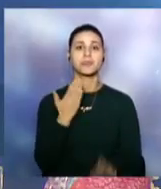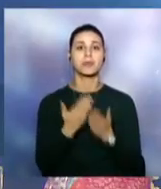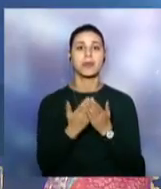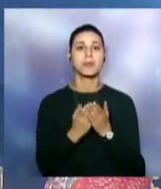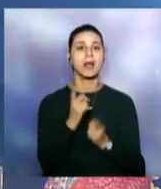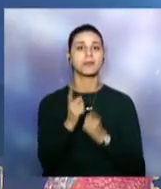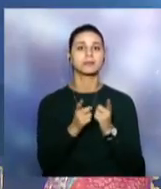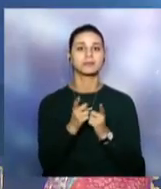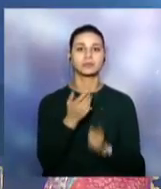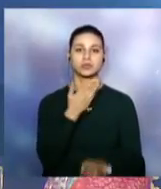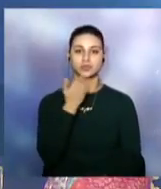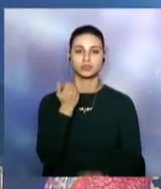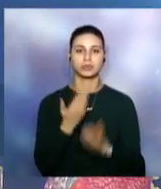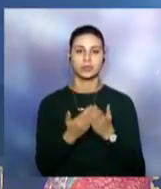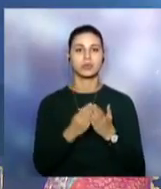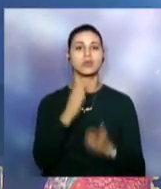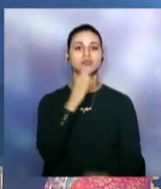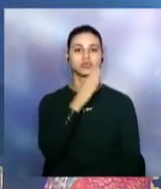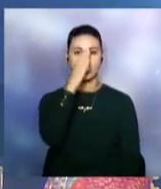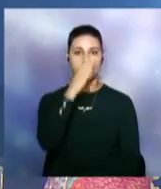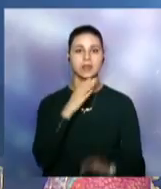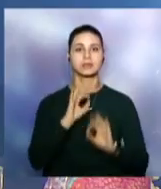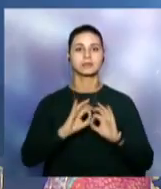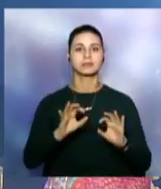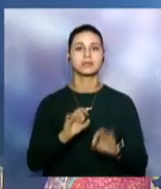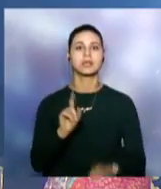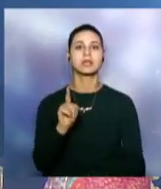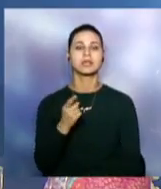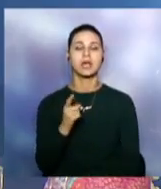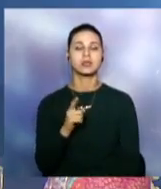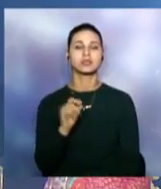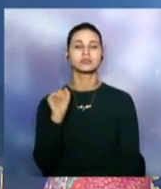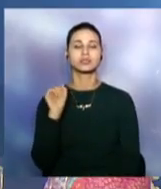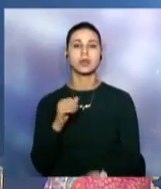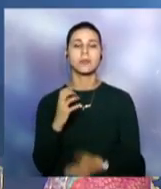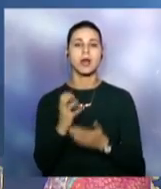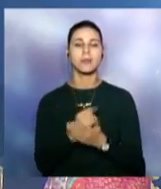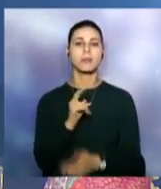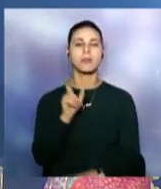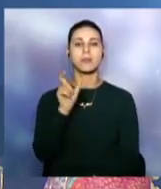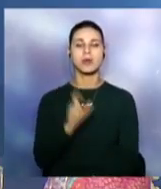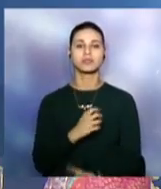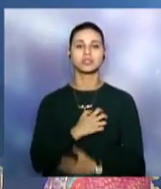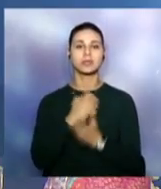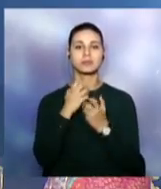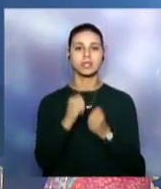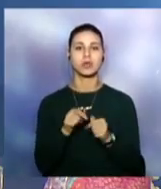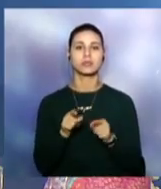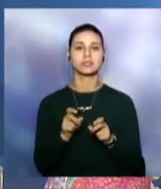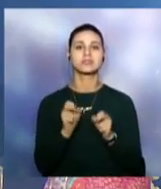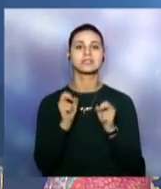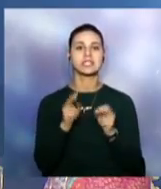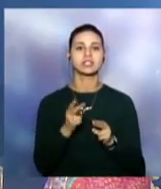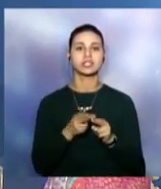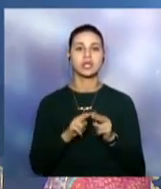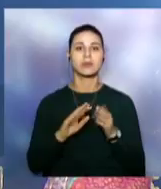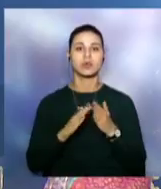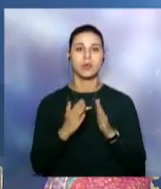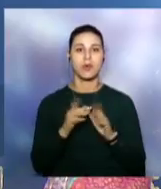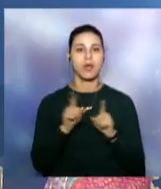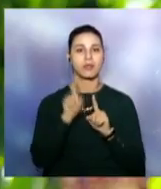ეს, მოდით ასე შევხედოთ და მშობელს ავუხსნათ, რატომ შეიძლება აღმოჩნდეს ბავშვის ჯანმრთელობისათვის საზიანო ამ მდგომარეობის